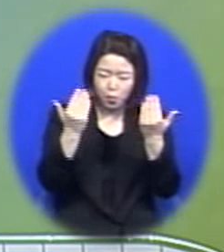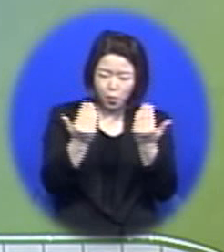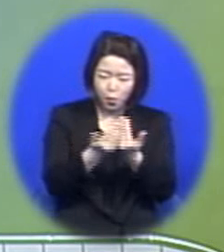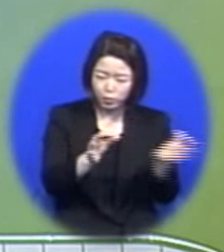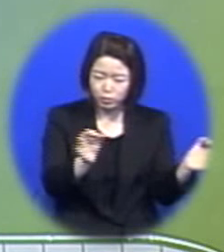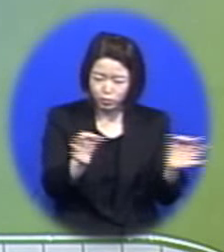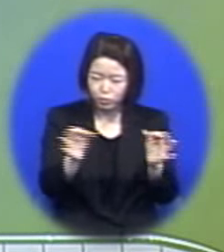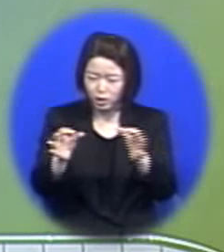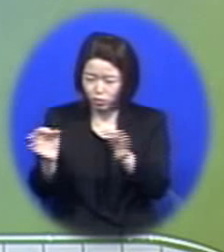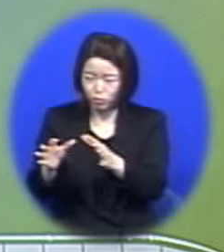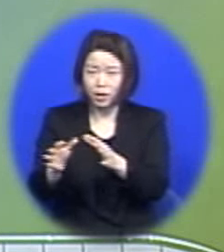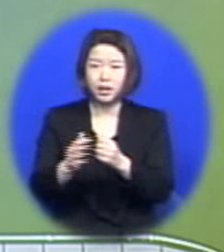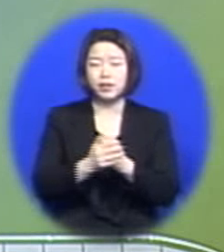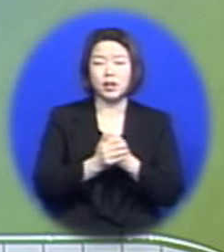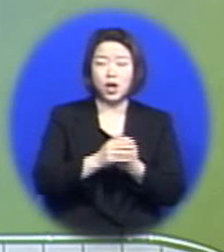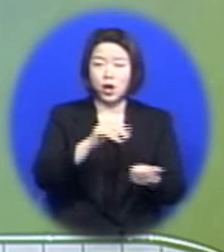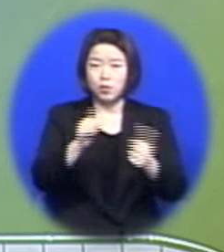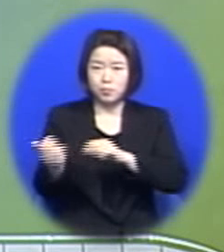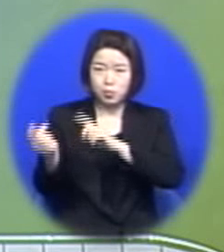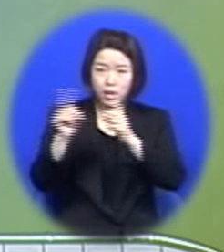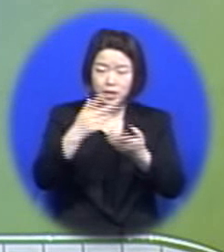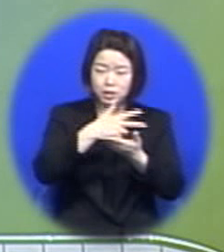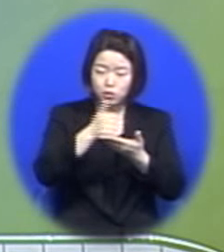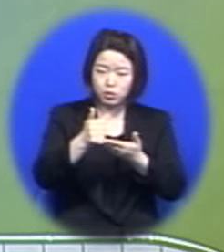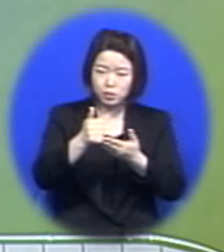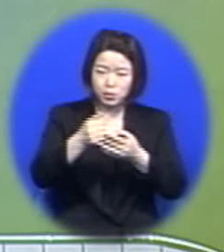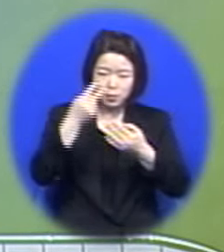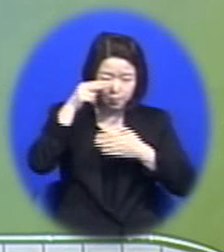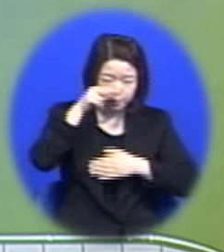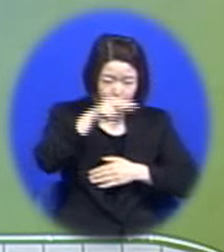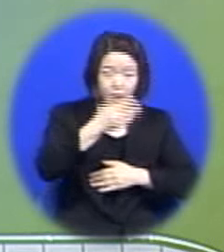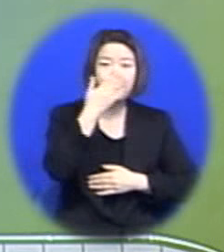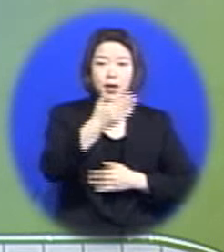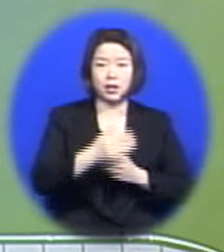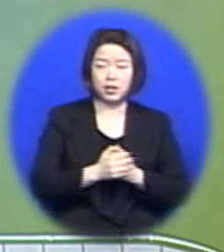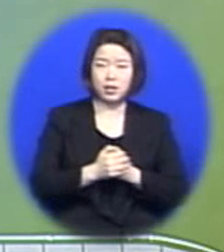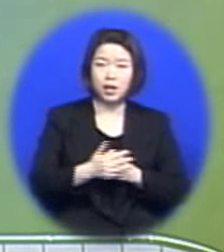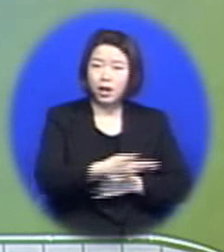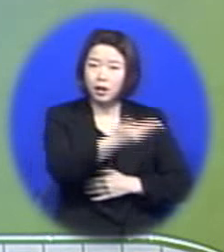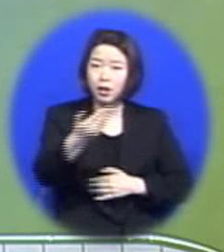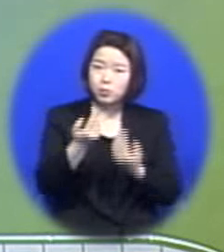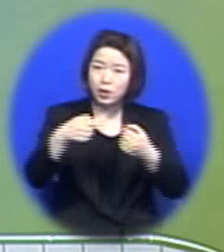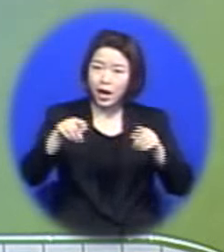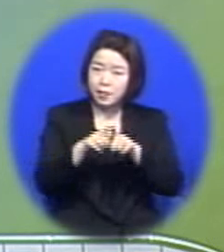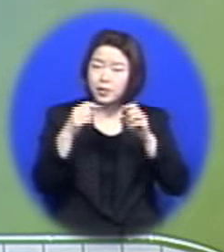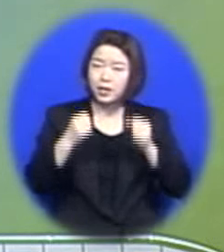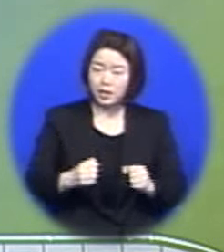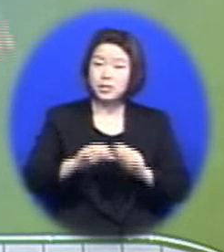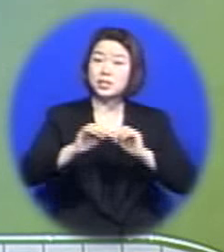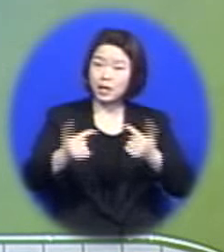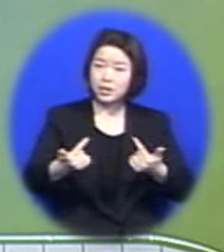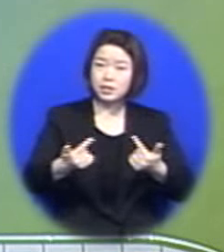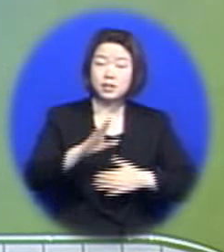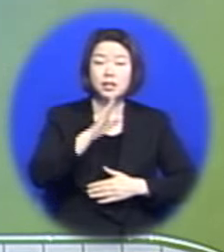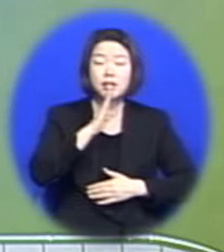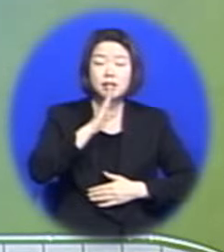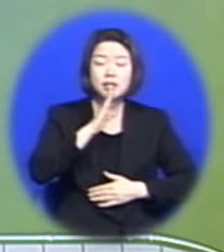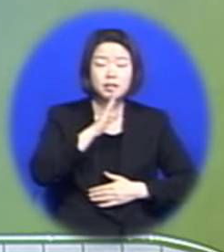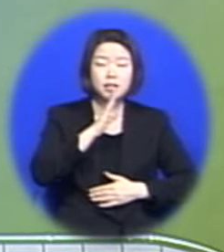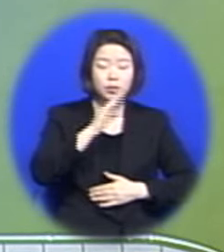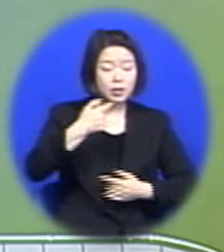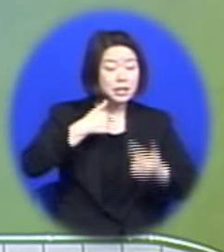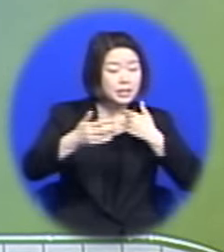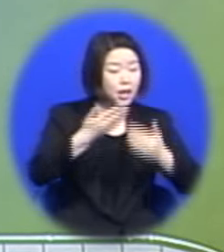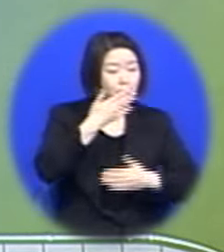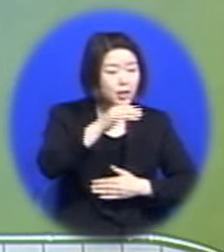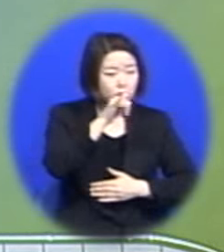순간에 부활하신 주님을 주목해 보셔야 돼요. 정말 여러분과 함께 계신지 아닌지를 실제로 체험해 보셔야 아는